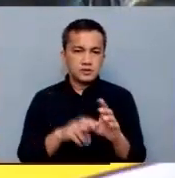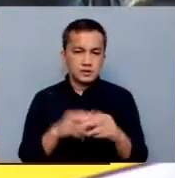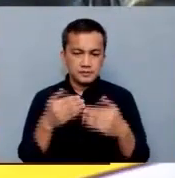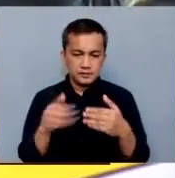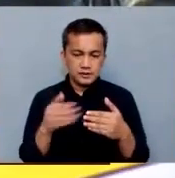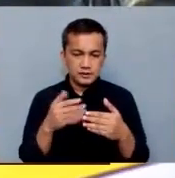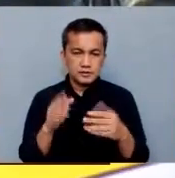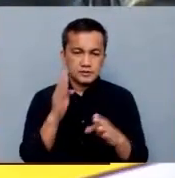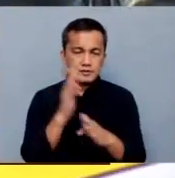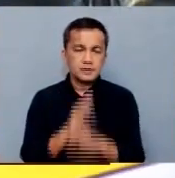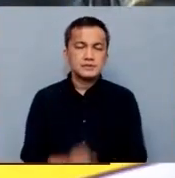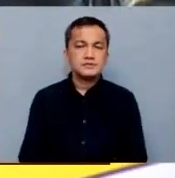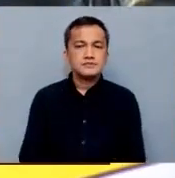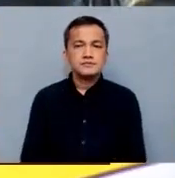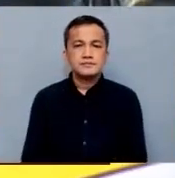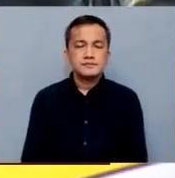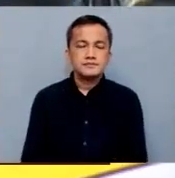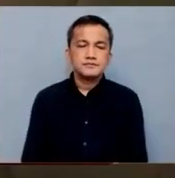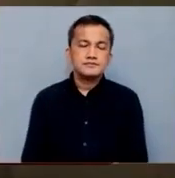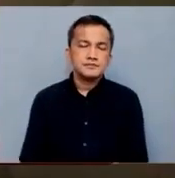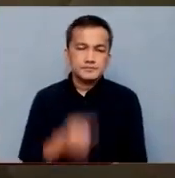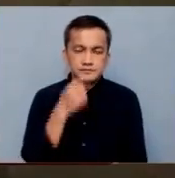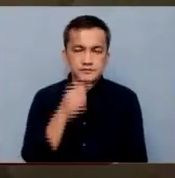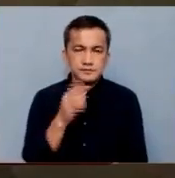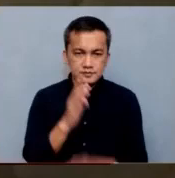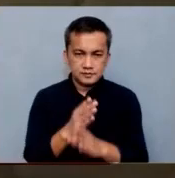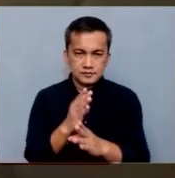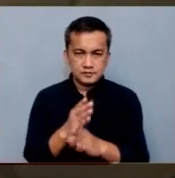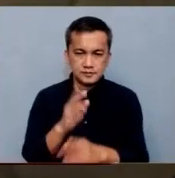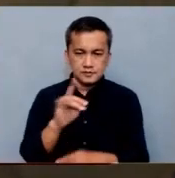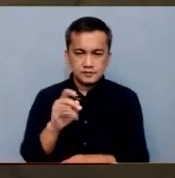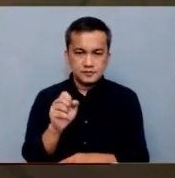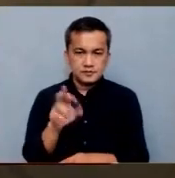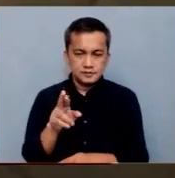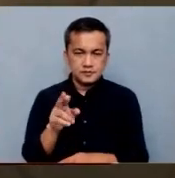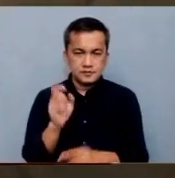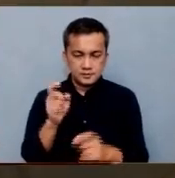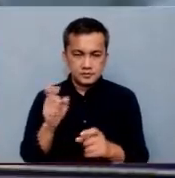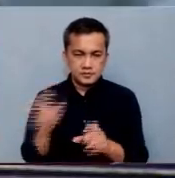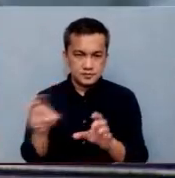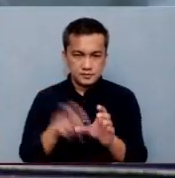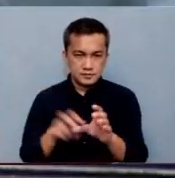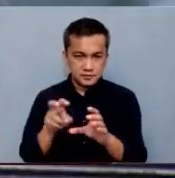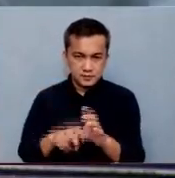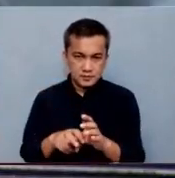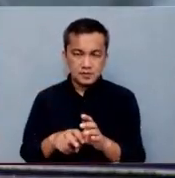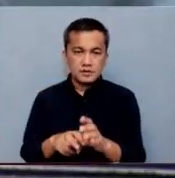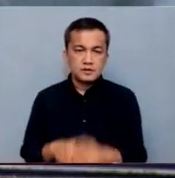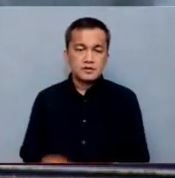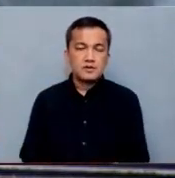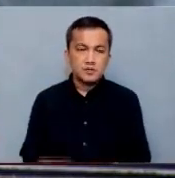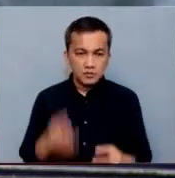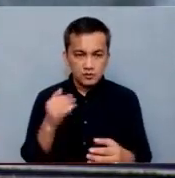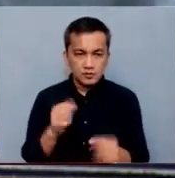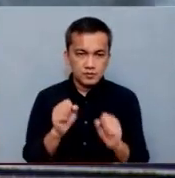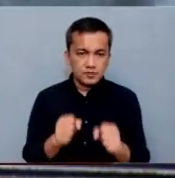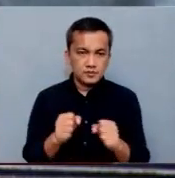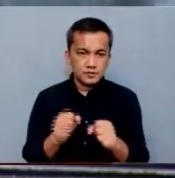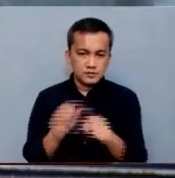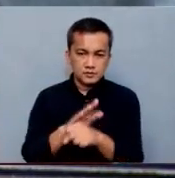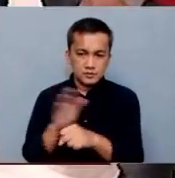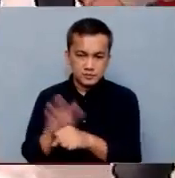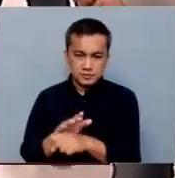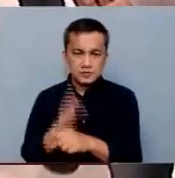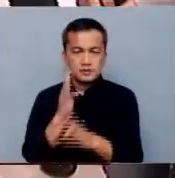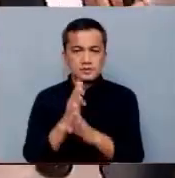bus. Pero sabi ng ilang bus dispatcher, mabilis naman nakakasakay ang mga pasahero dahil pwede na uling magpunuan sa mga bus.